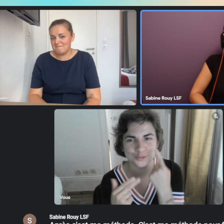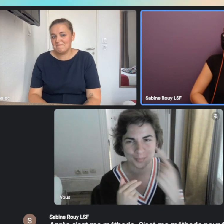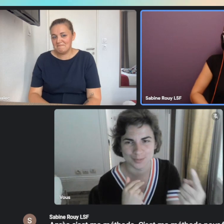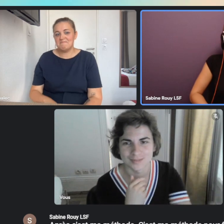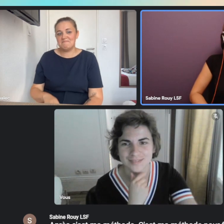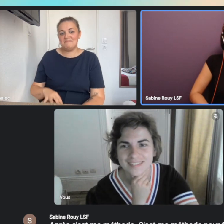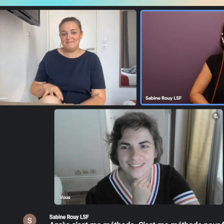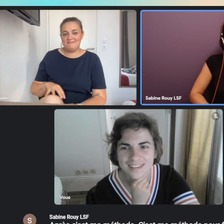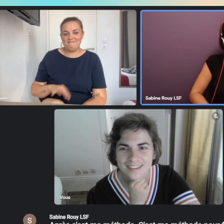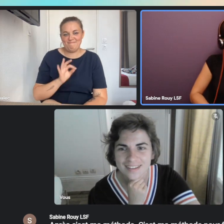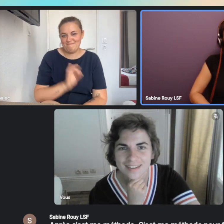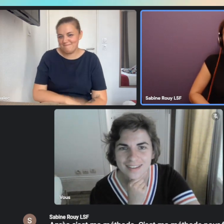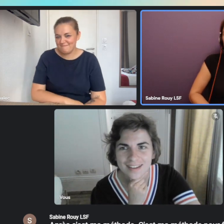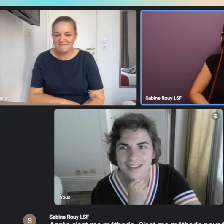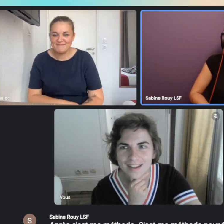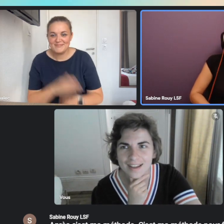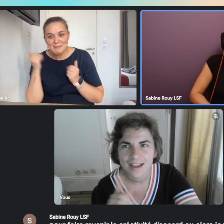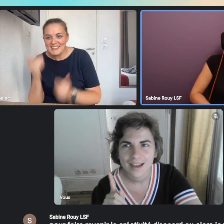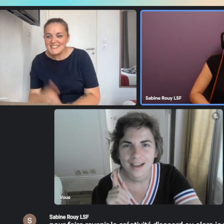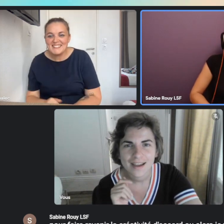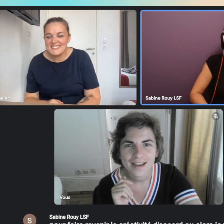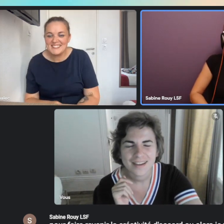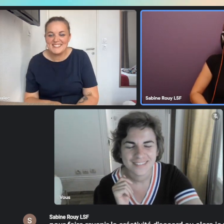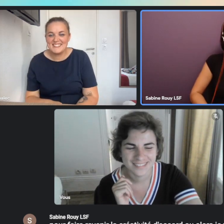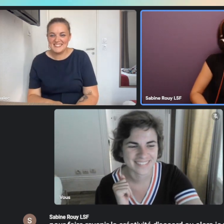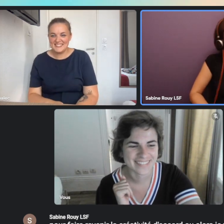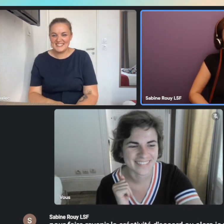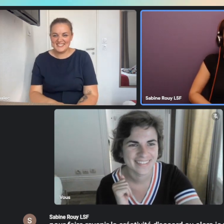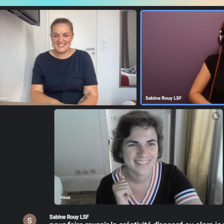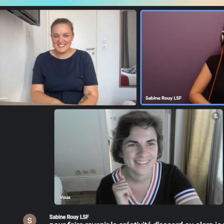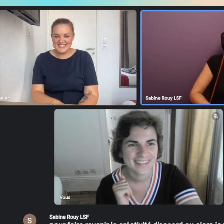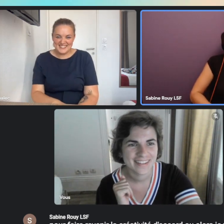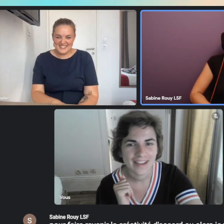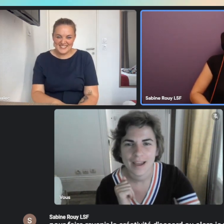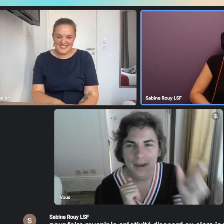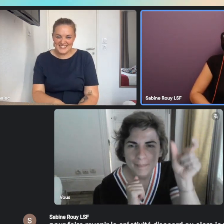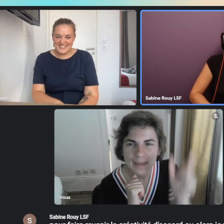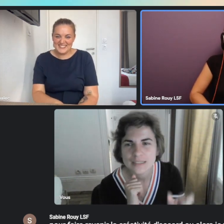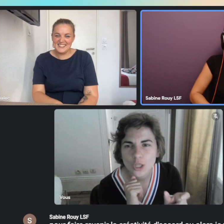super, très bien. Je pense que tu as bien répondu. Bah, j'espère.